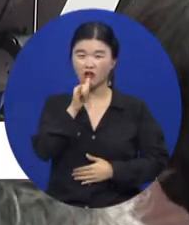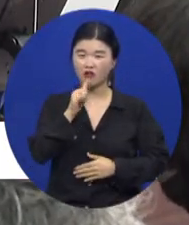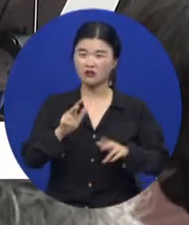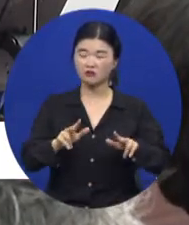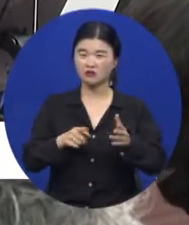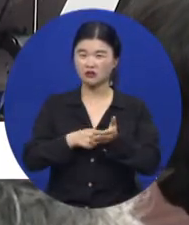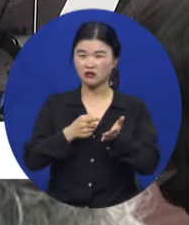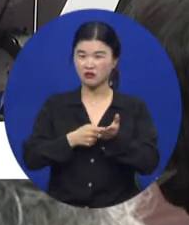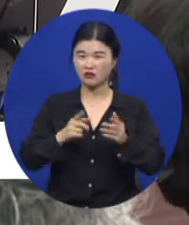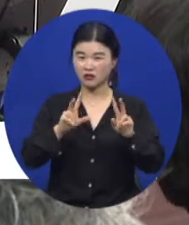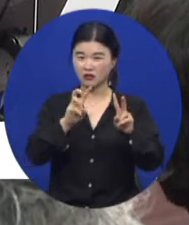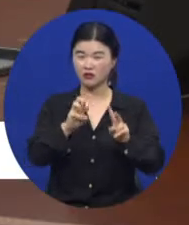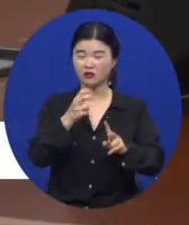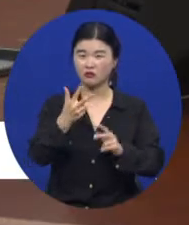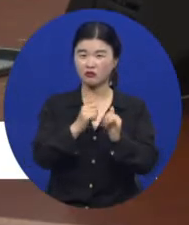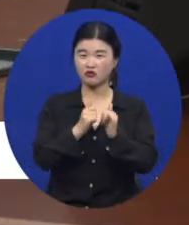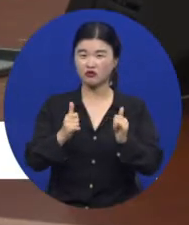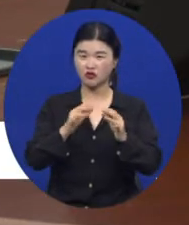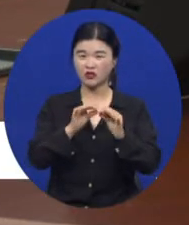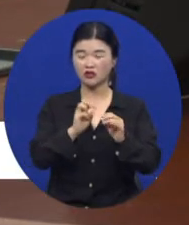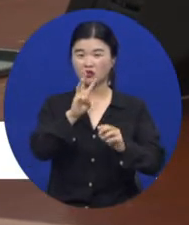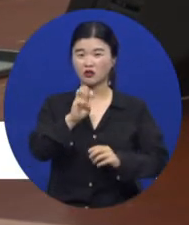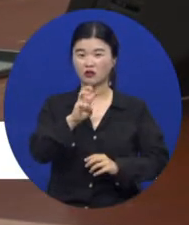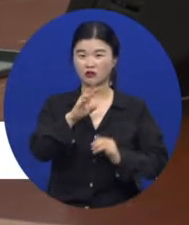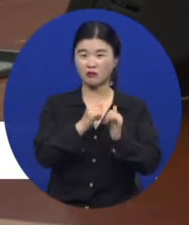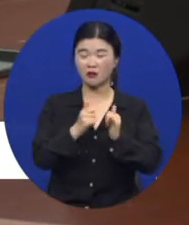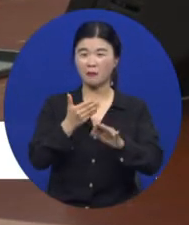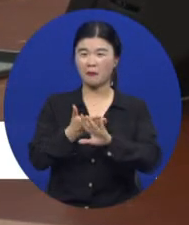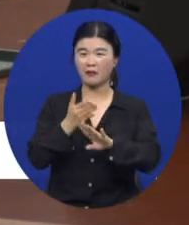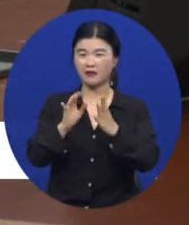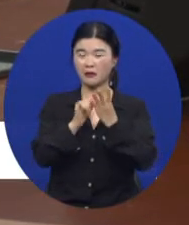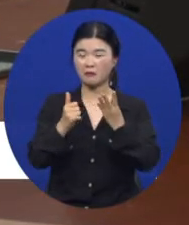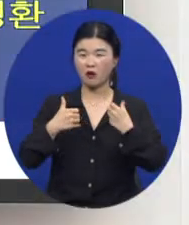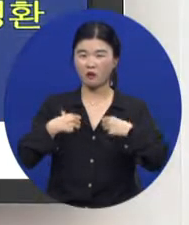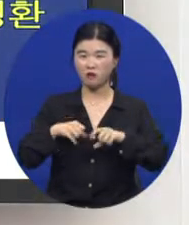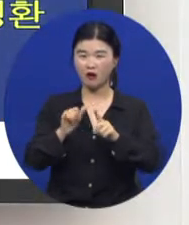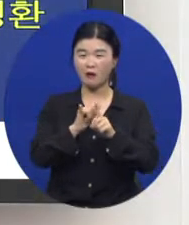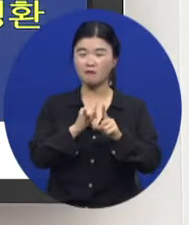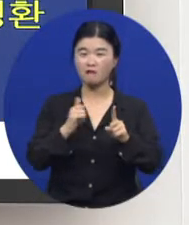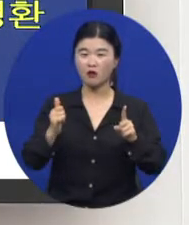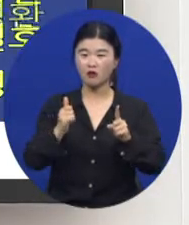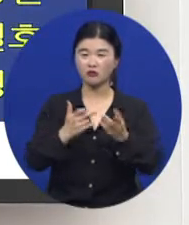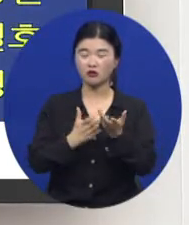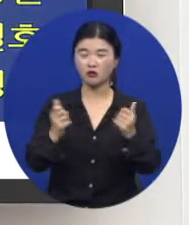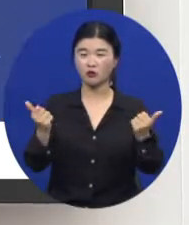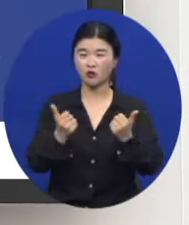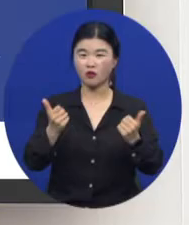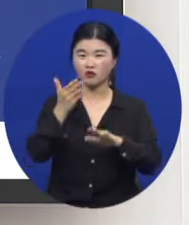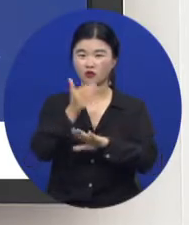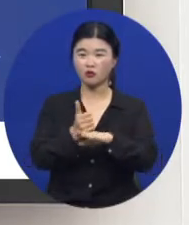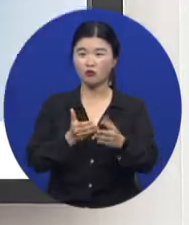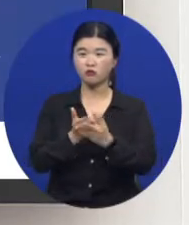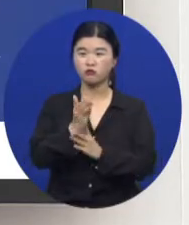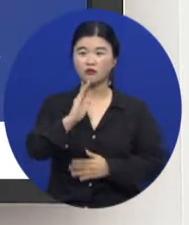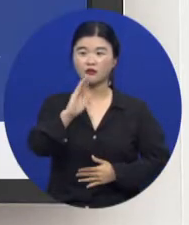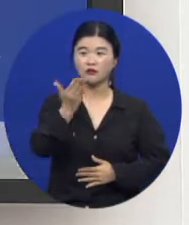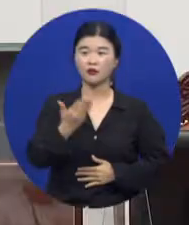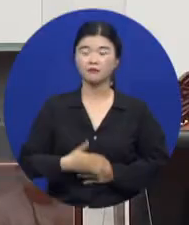출석의원 37명 가운데 찬성 33명, 반대 4명, 기권 1명으로 도의회 최종 관문을